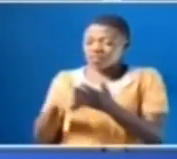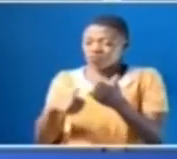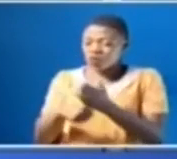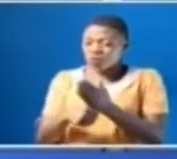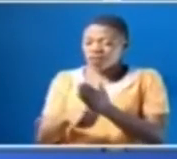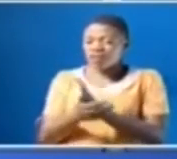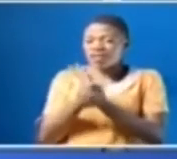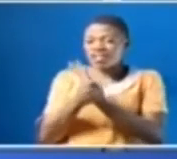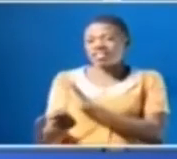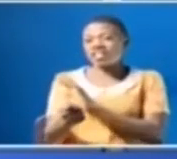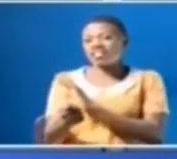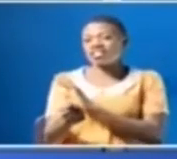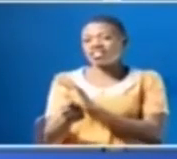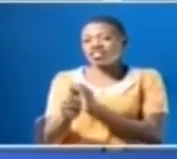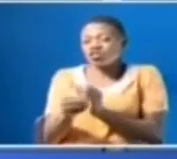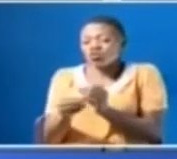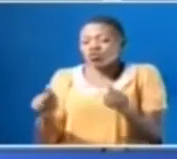kusuluhishwa, hakikisho liko wapi?